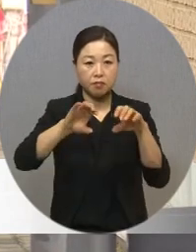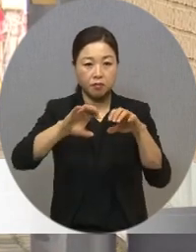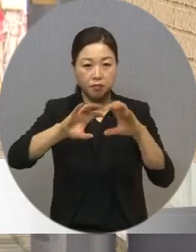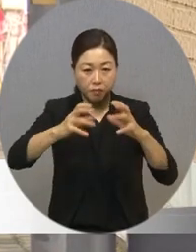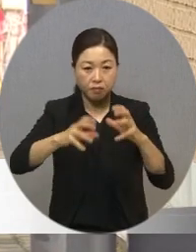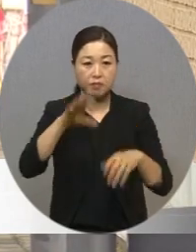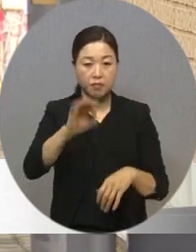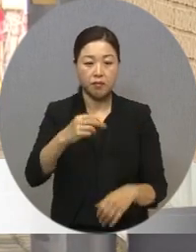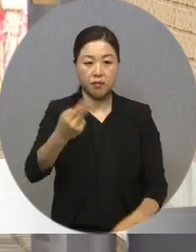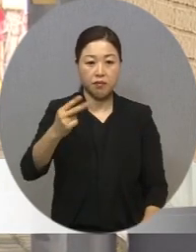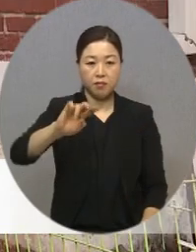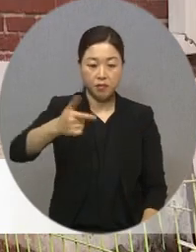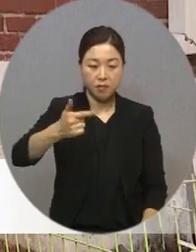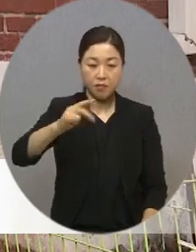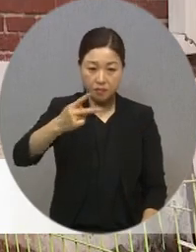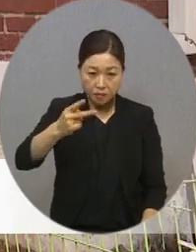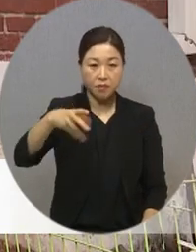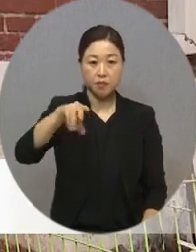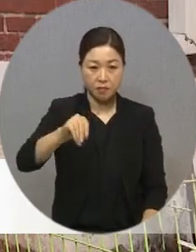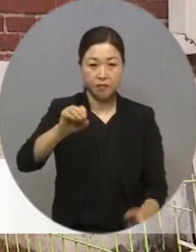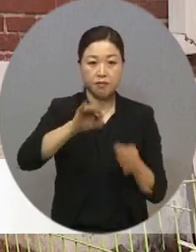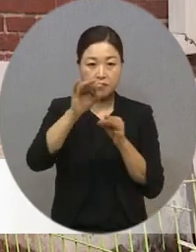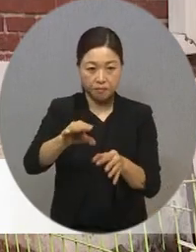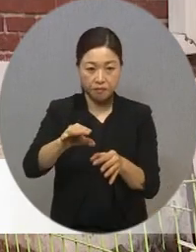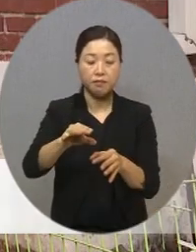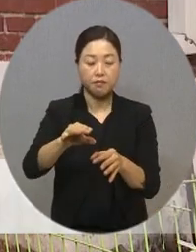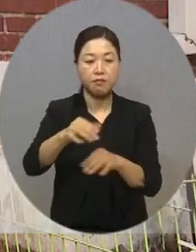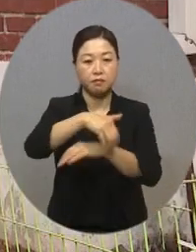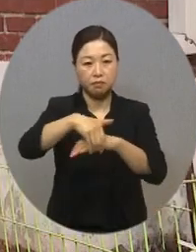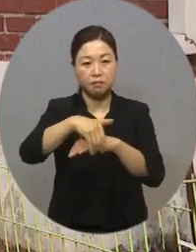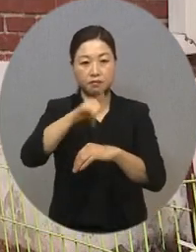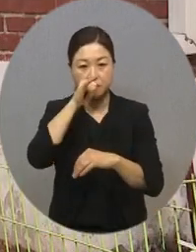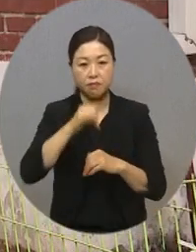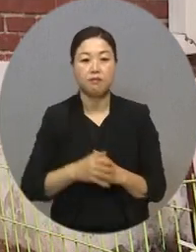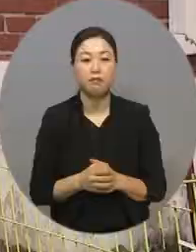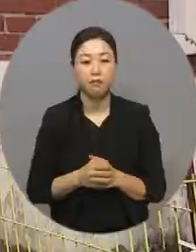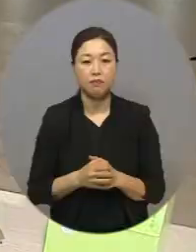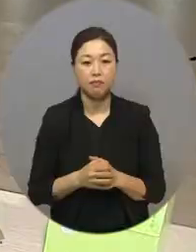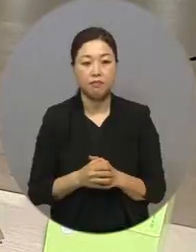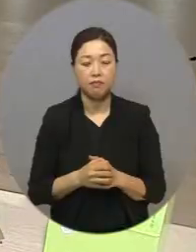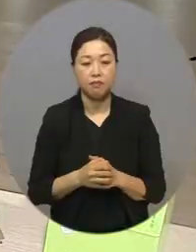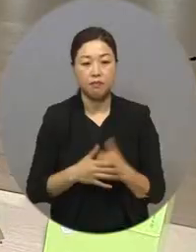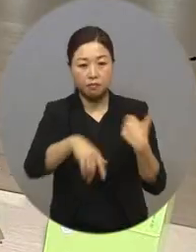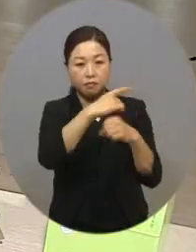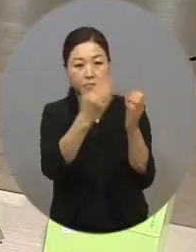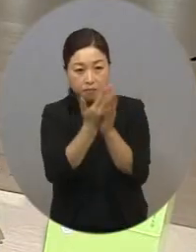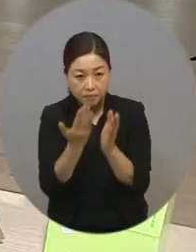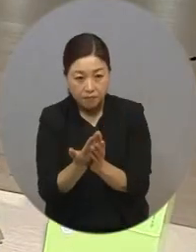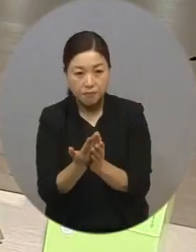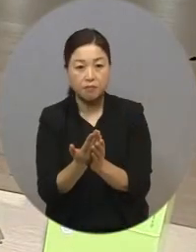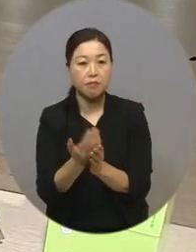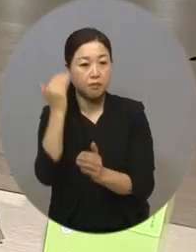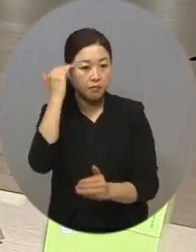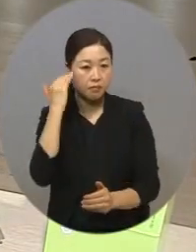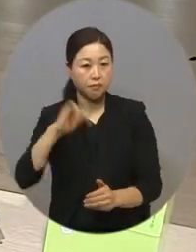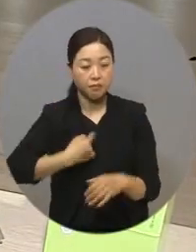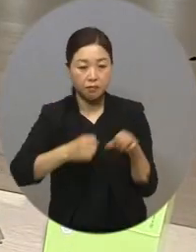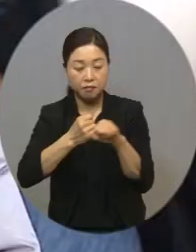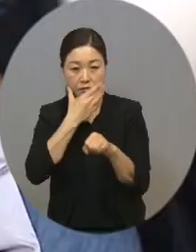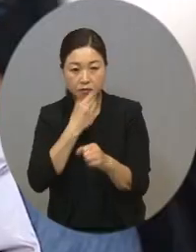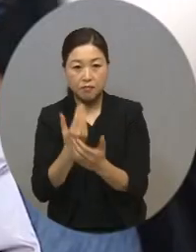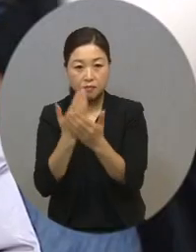정도가 투입되는 수준으로 규모가 커질 예정입니다 이러한 기조에 맞춰 한국 자을 복지 개발원은